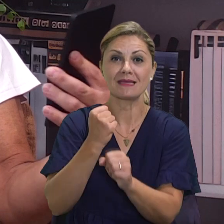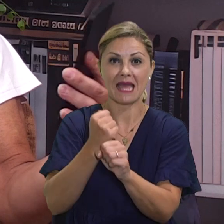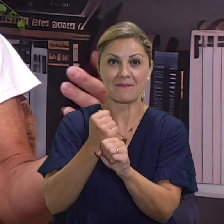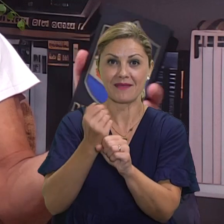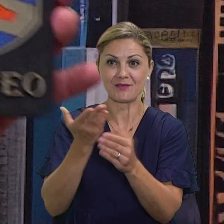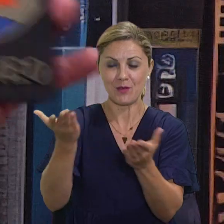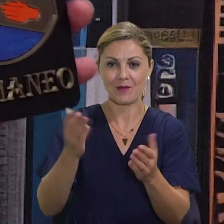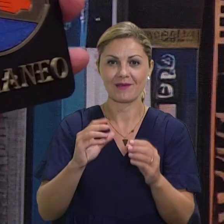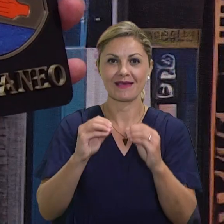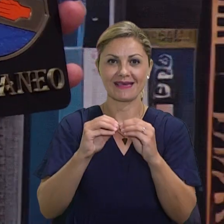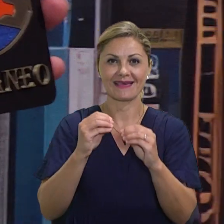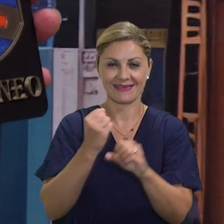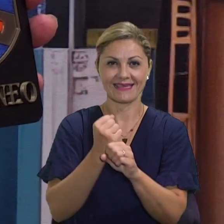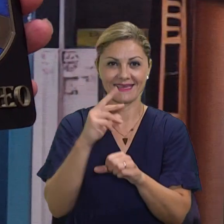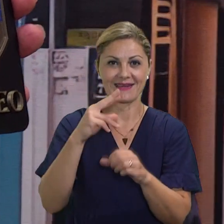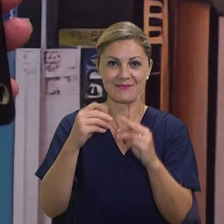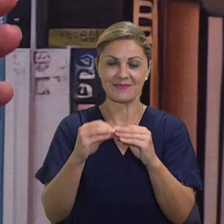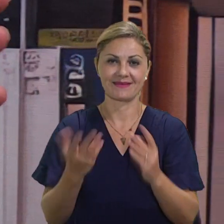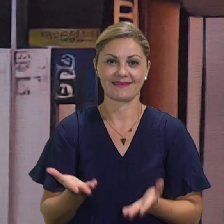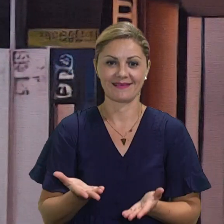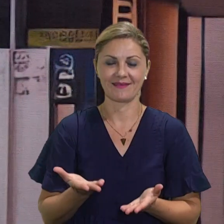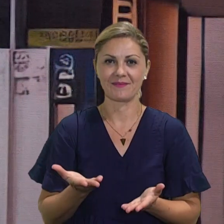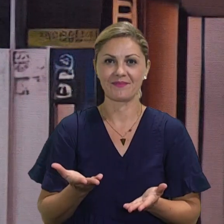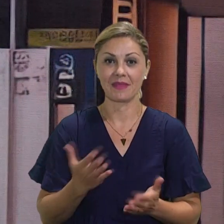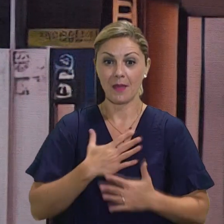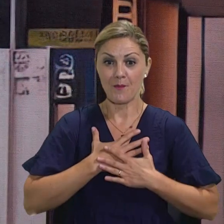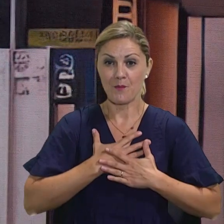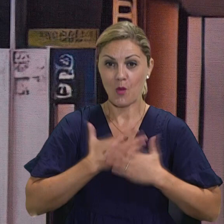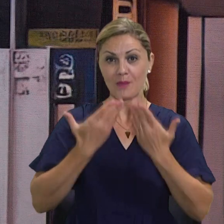može li se to napraviti? I onda je napravio po tom nacrtu ovo